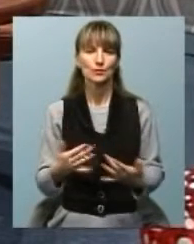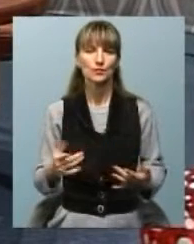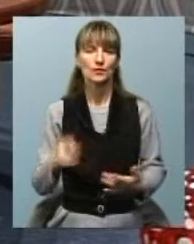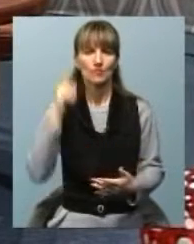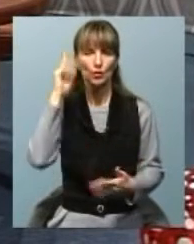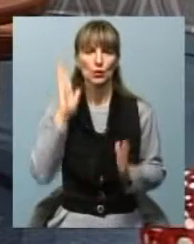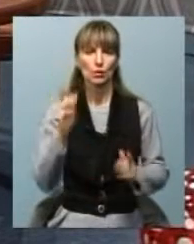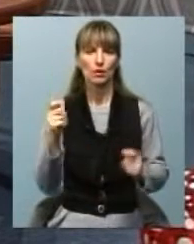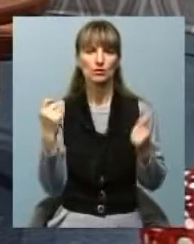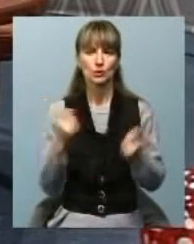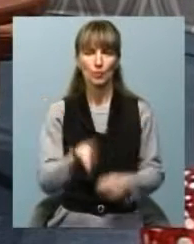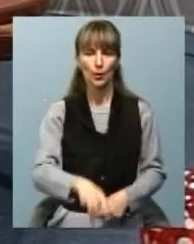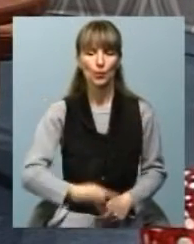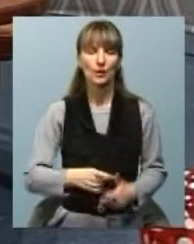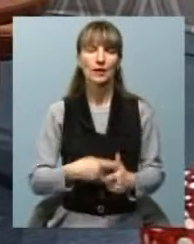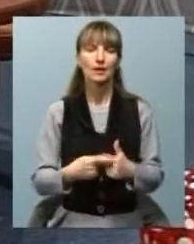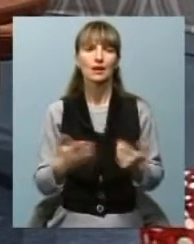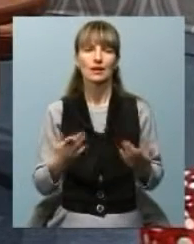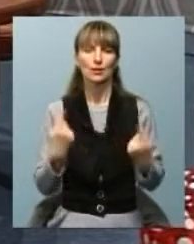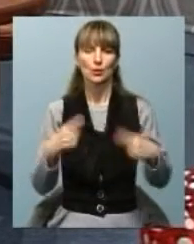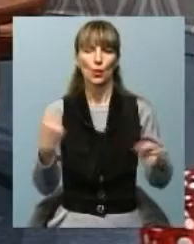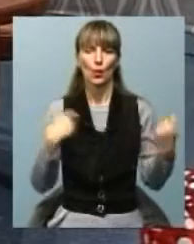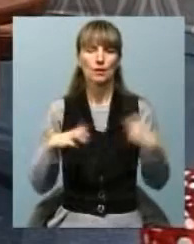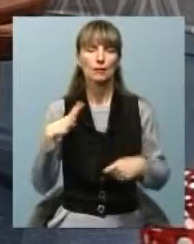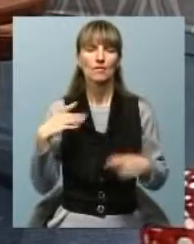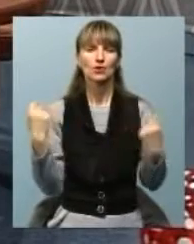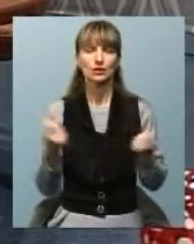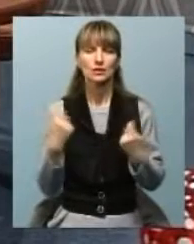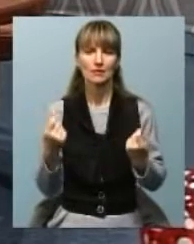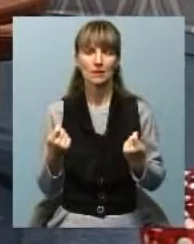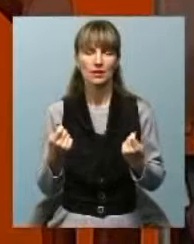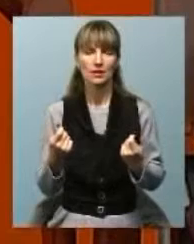штани джинсові бувають, чи ще якийсь одяг буває джинсовим?